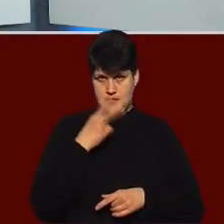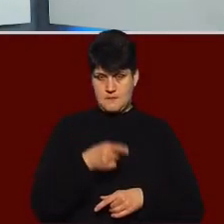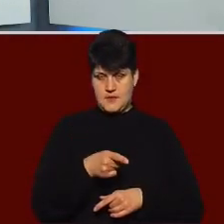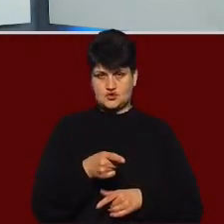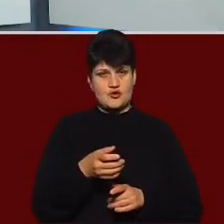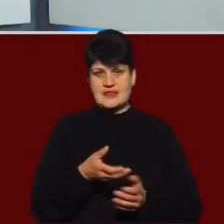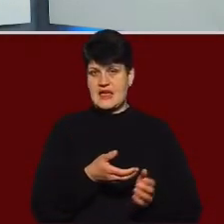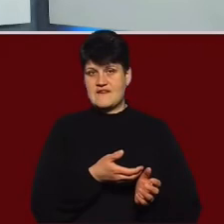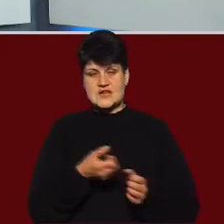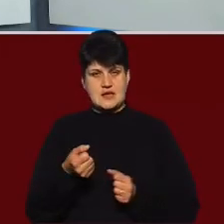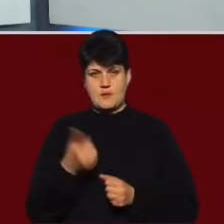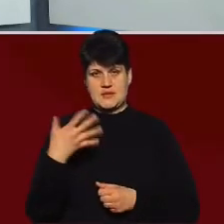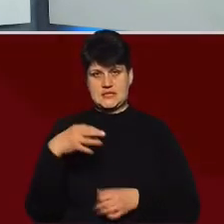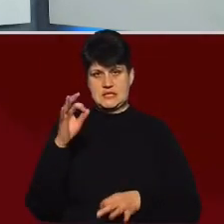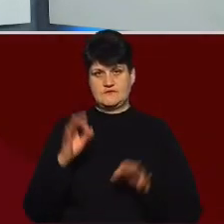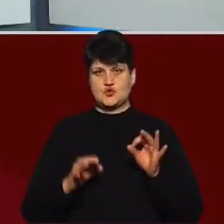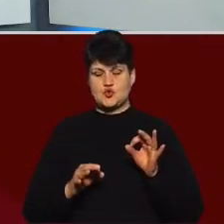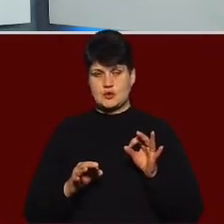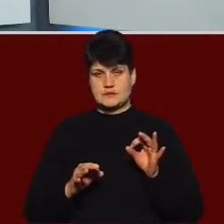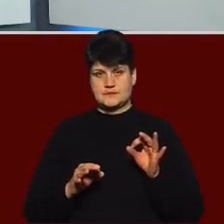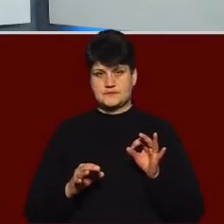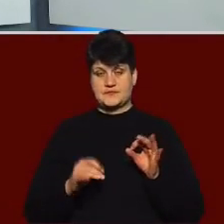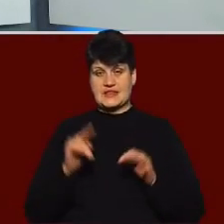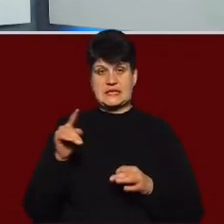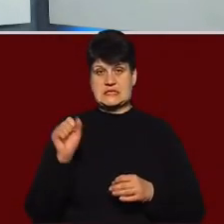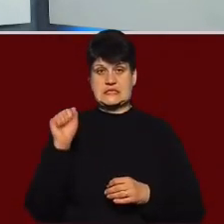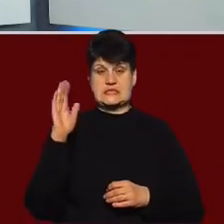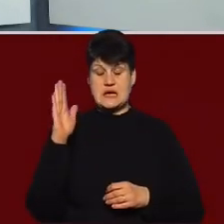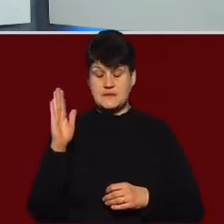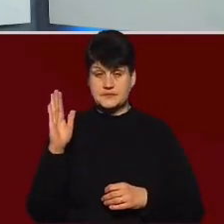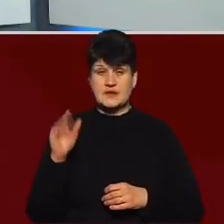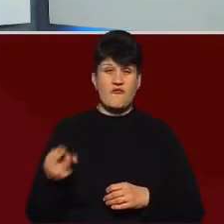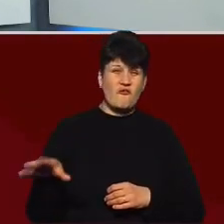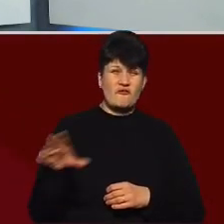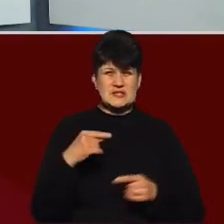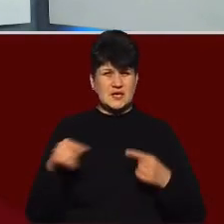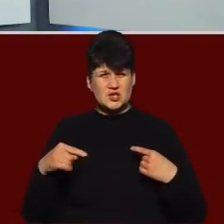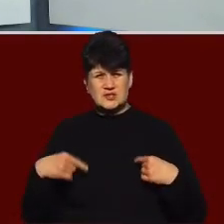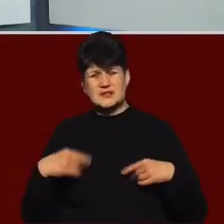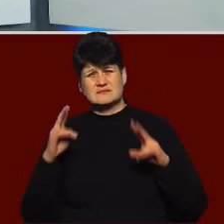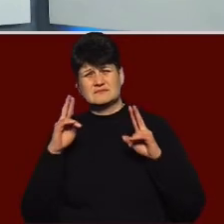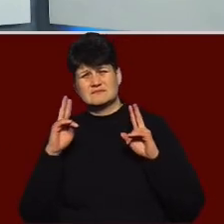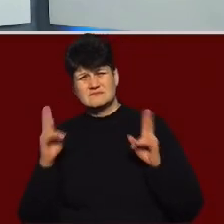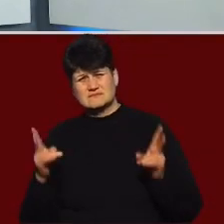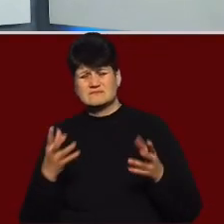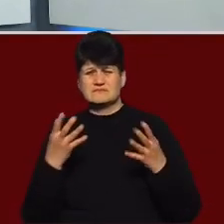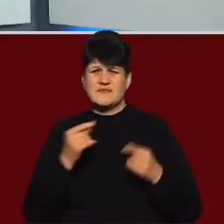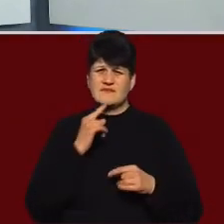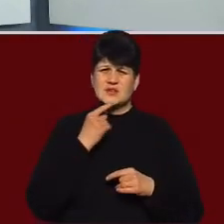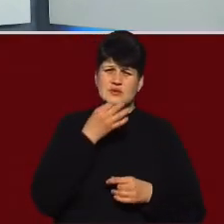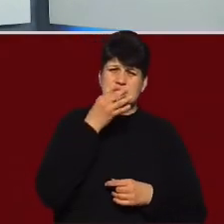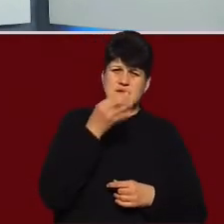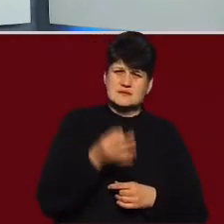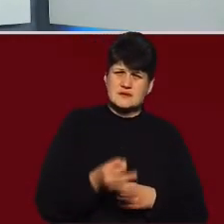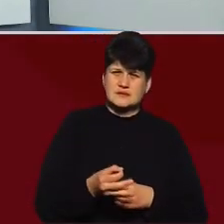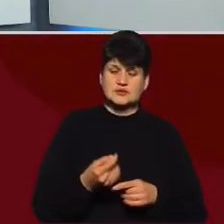дотягує 50% за, скажімо, бо там все решта це не визначився ще, так, важко сказати і так далі. Я бачу, що ця історія буде